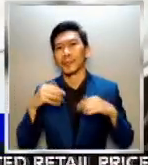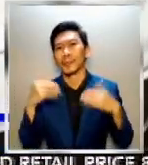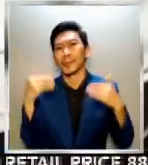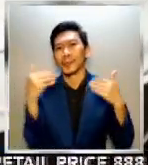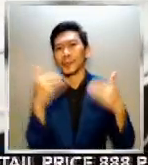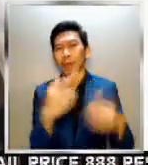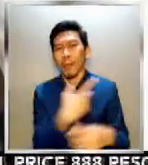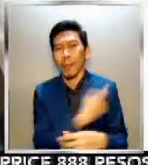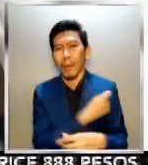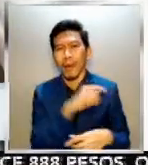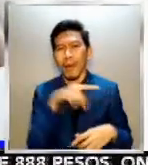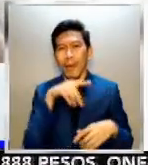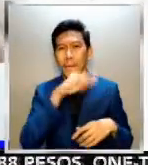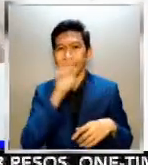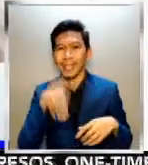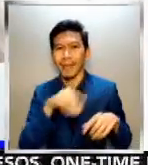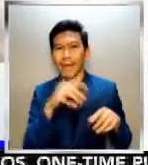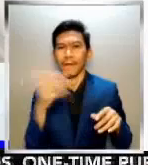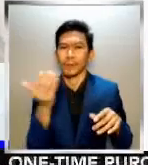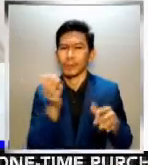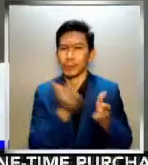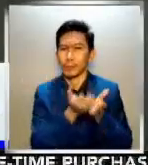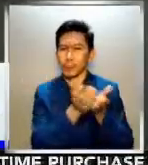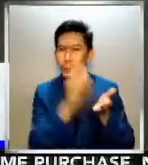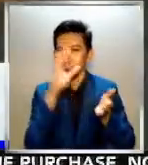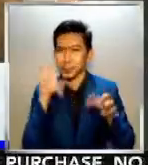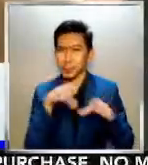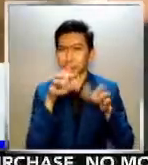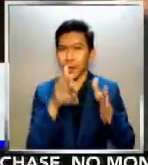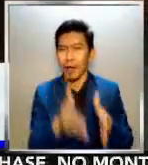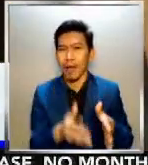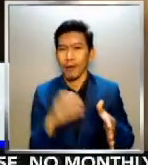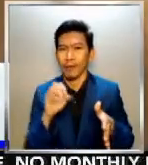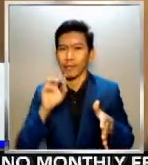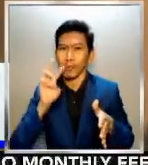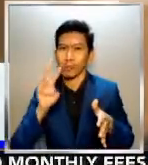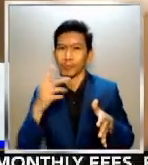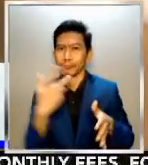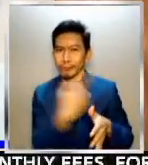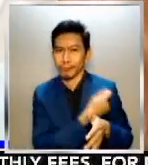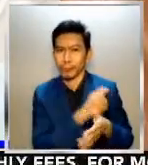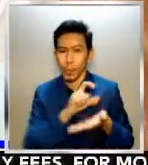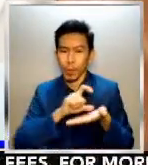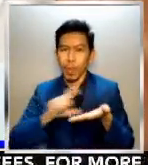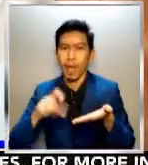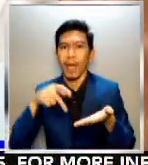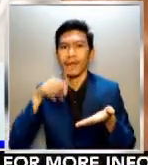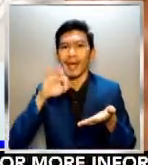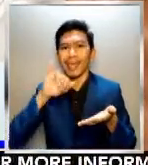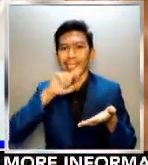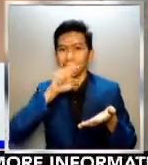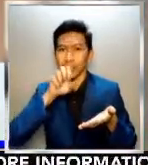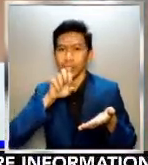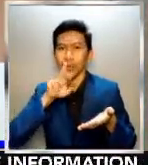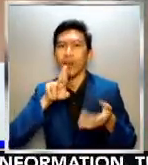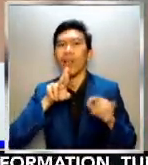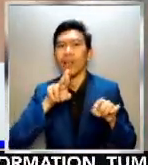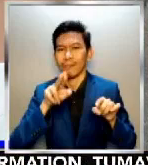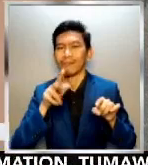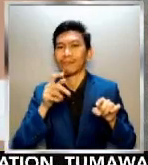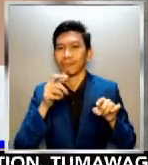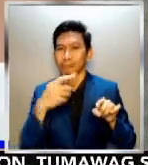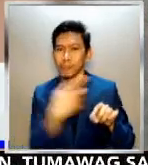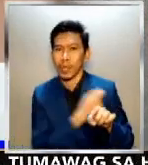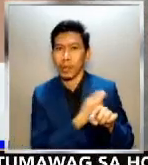mga seafarer at mga OFW ang binakunahan. Pfizer vaccines ang itinurok sa kanila para raw matiyak na walang